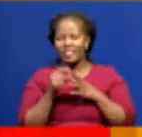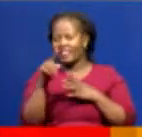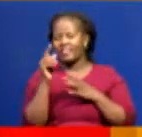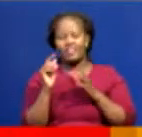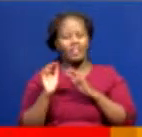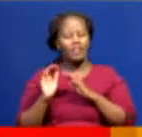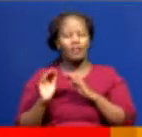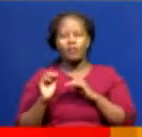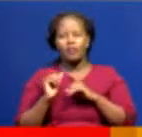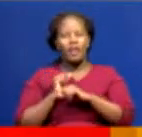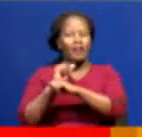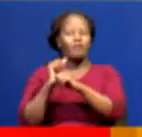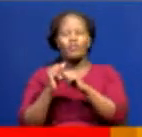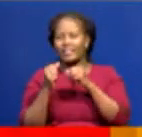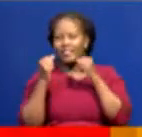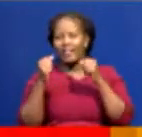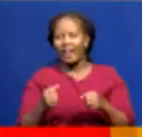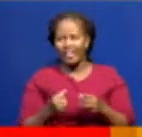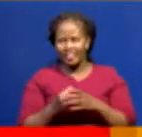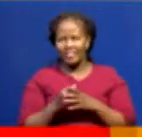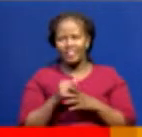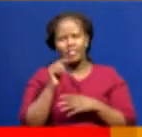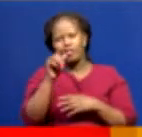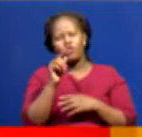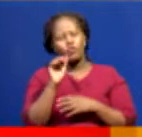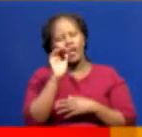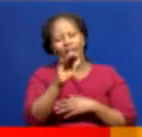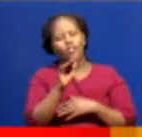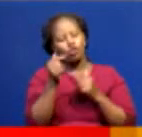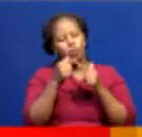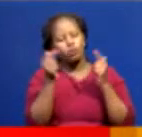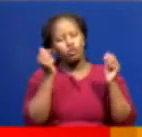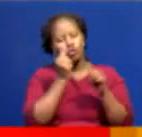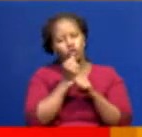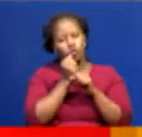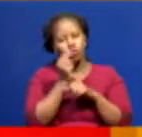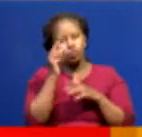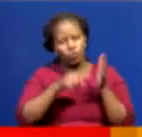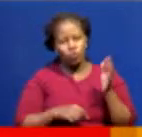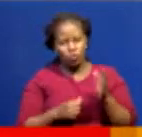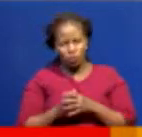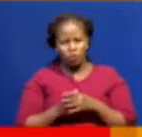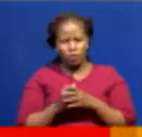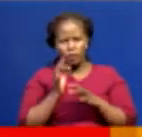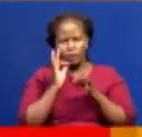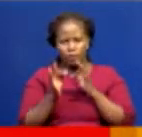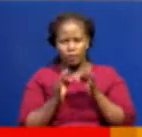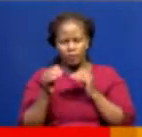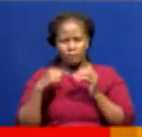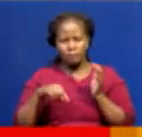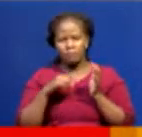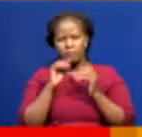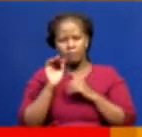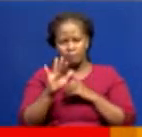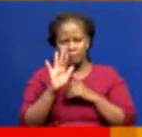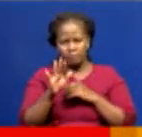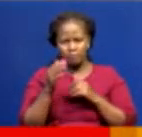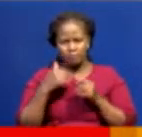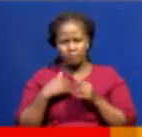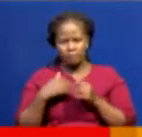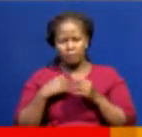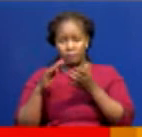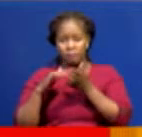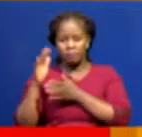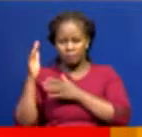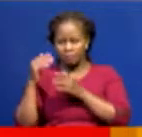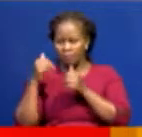kuepukika. Je, unausihi upinzani ufanye nini ikiwa wananchi wanajitokeza? Angalau lile jukumu lao la kuzungumza na wale